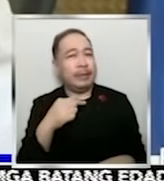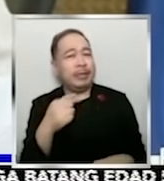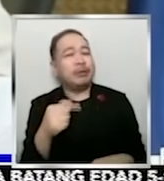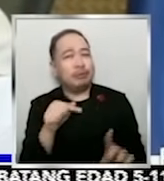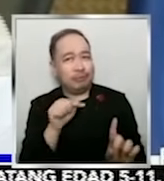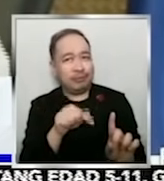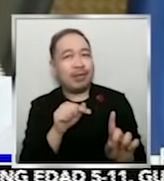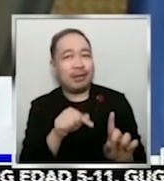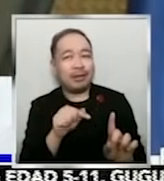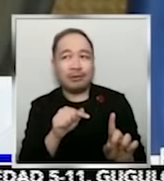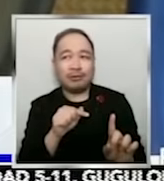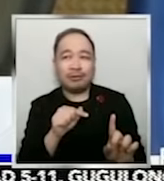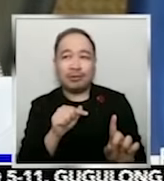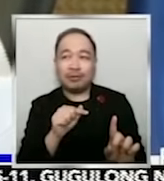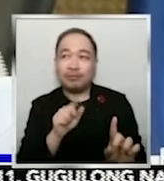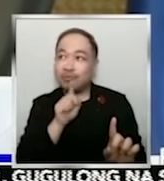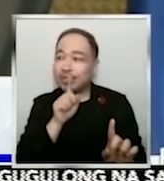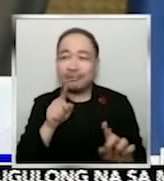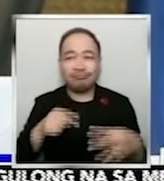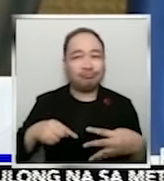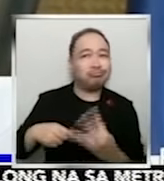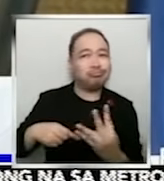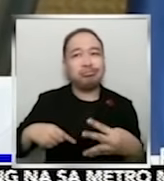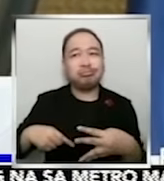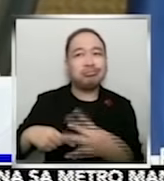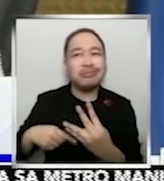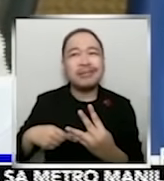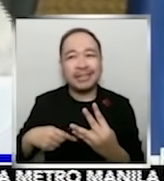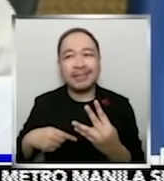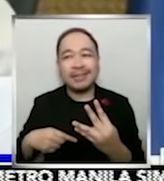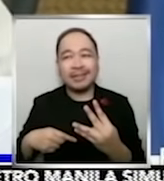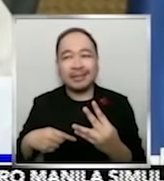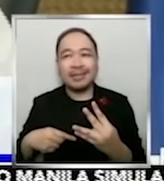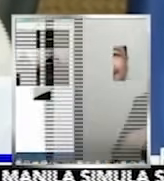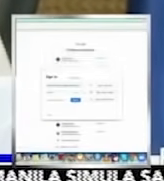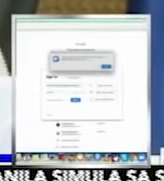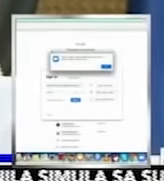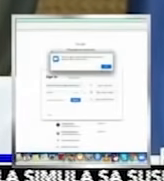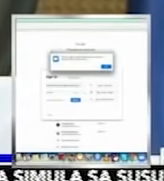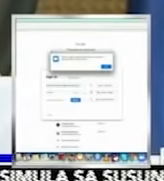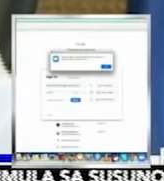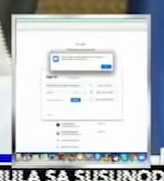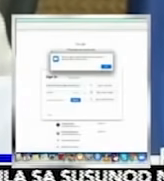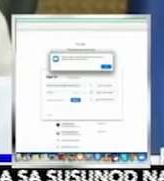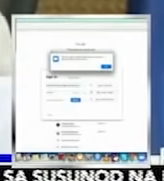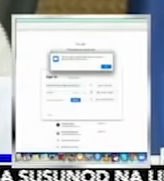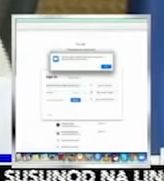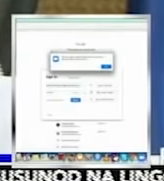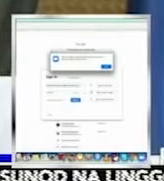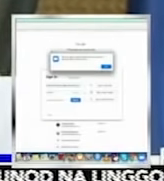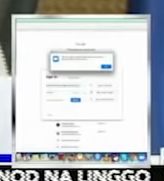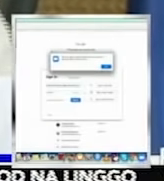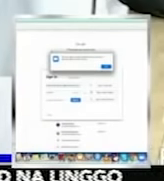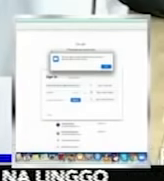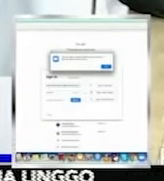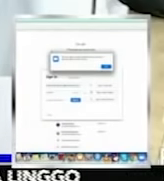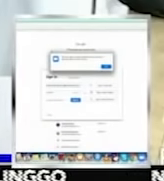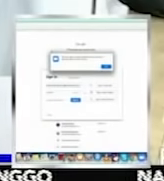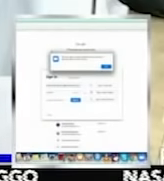magsalita, masakit. Kala mo may utang ang kala niya may utang yung tao sa